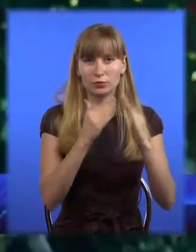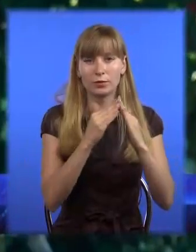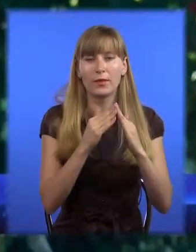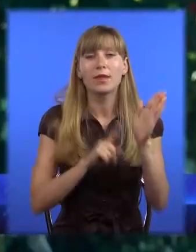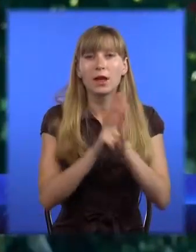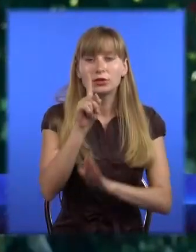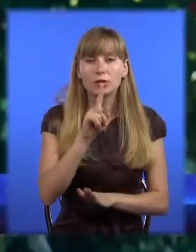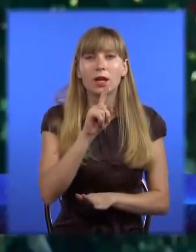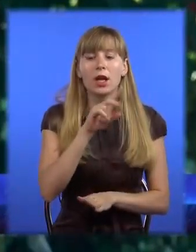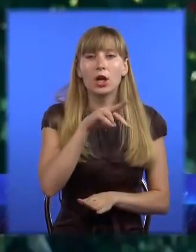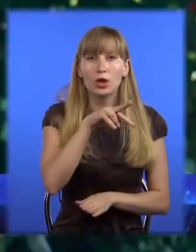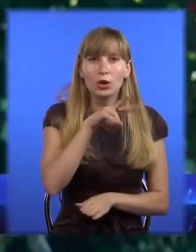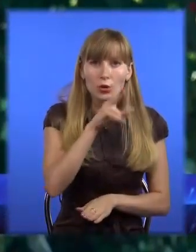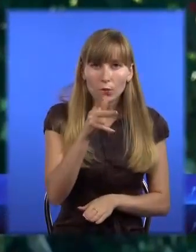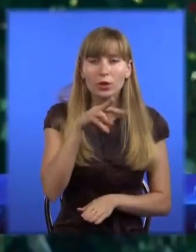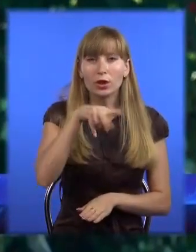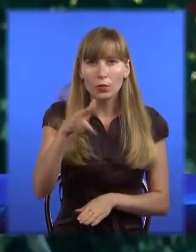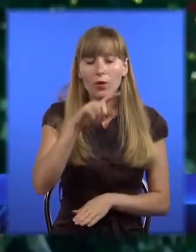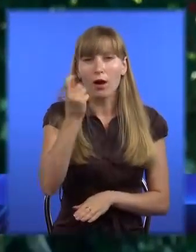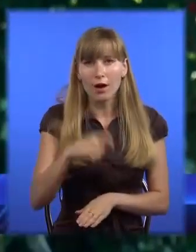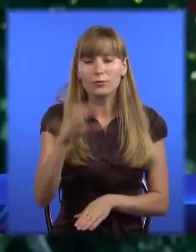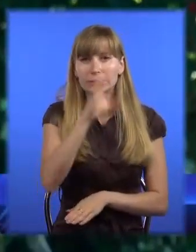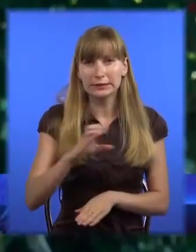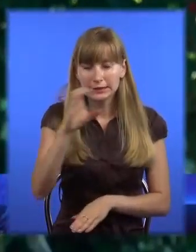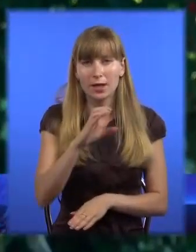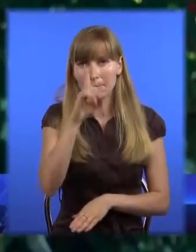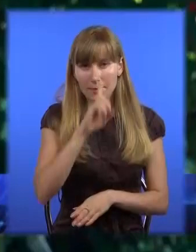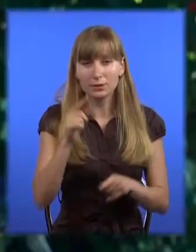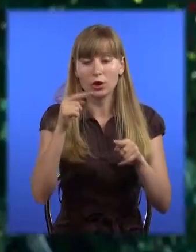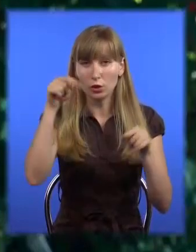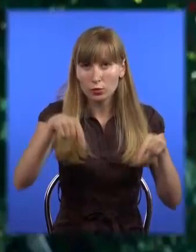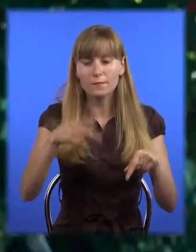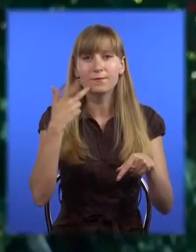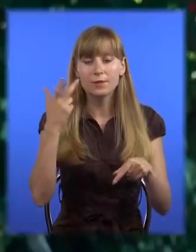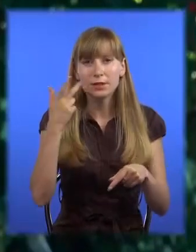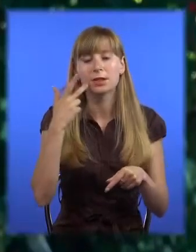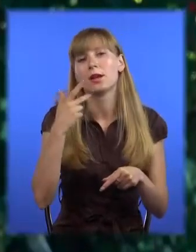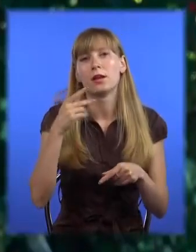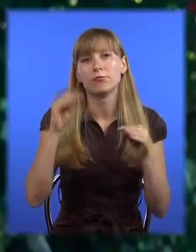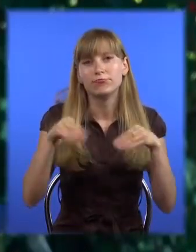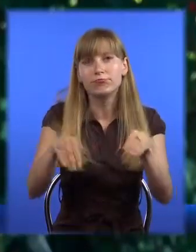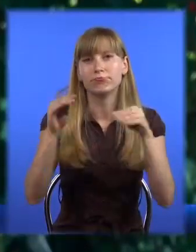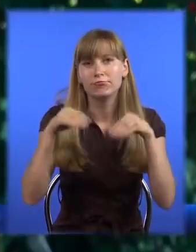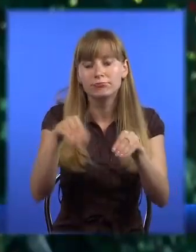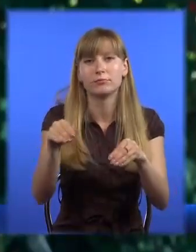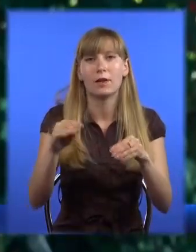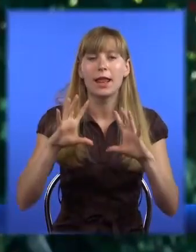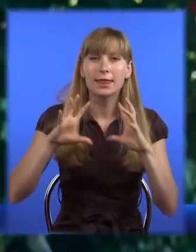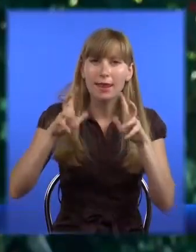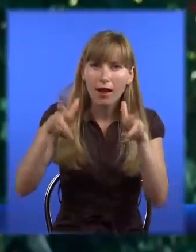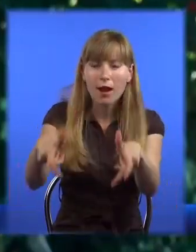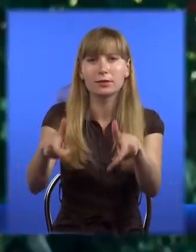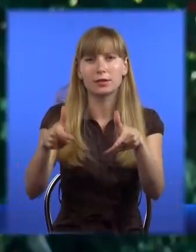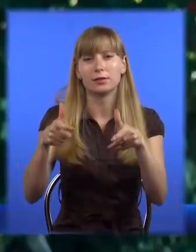місяця, іюнь, іюль, август і сентябрь місяць, десь ведуться роботи сільськохозяйственні, використовується тяжела техніка.